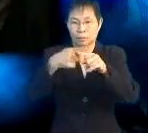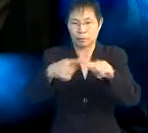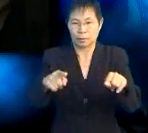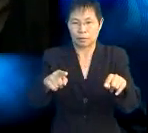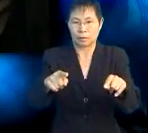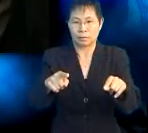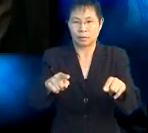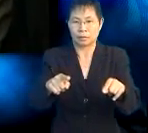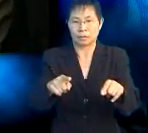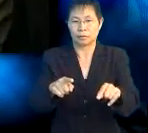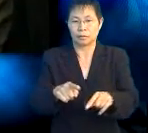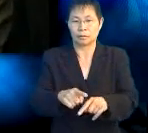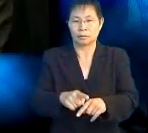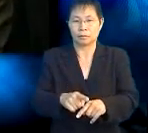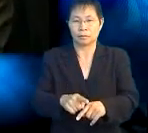dia diam saja, Murad.